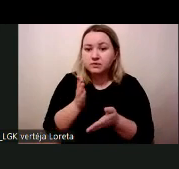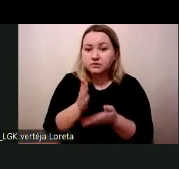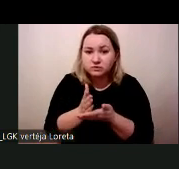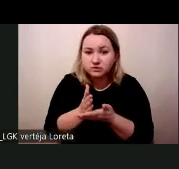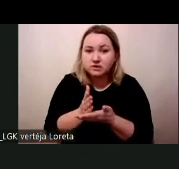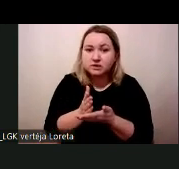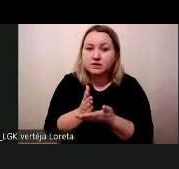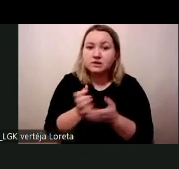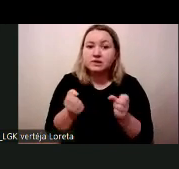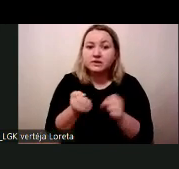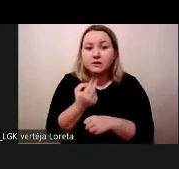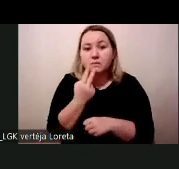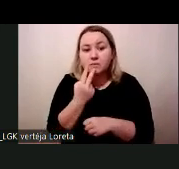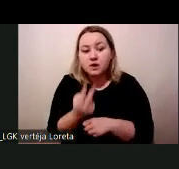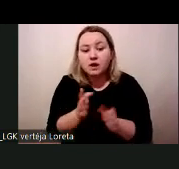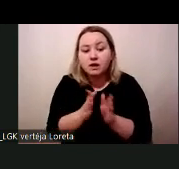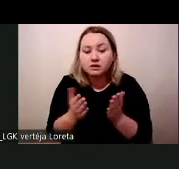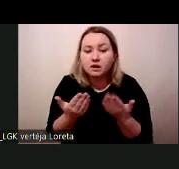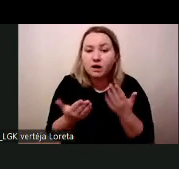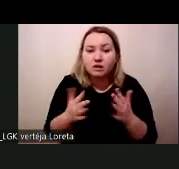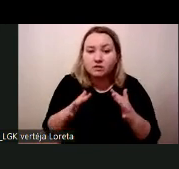reikia pažvelgti į knygas.